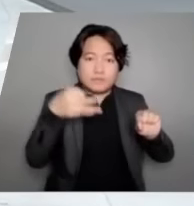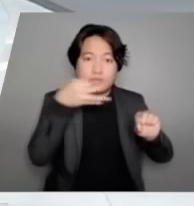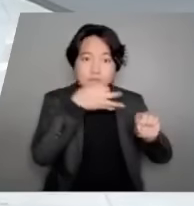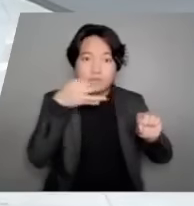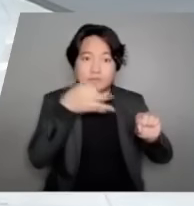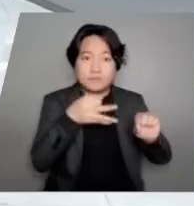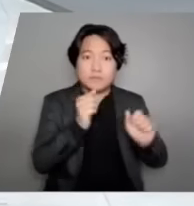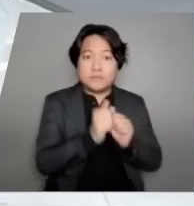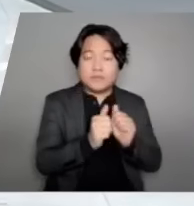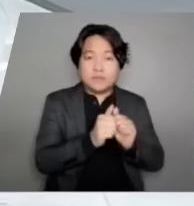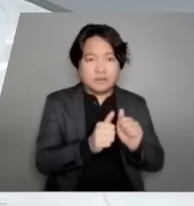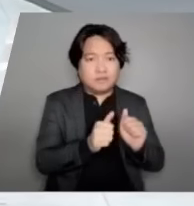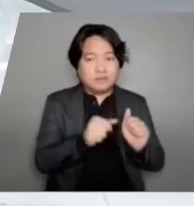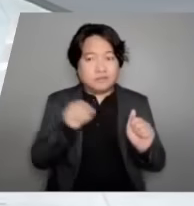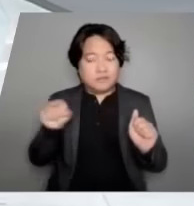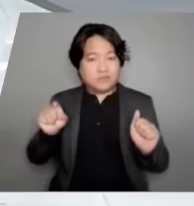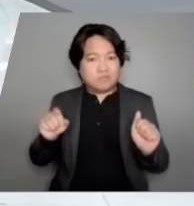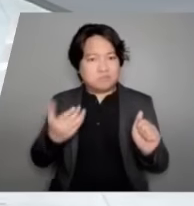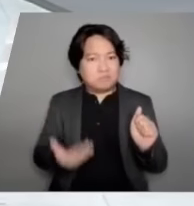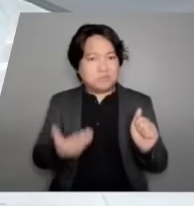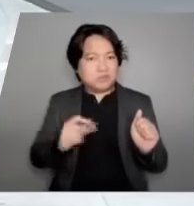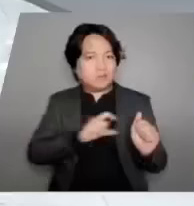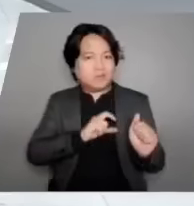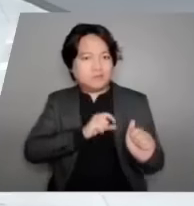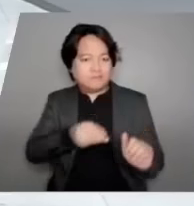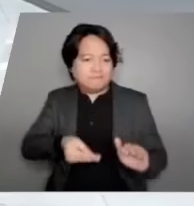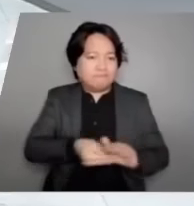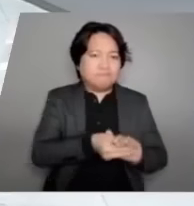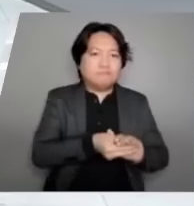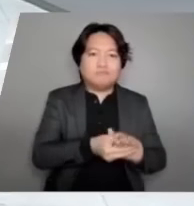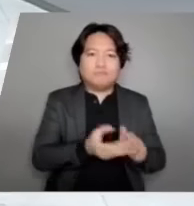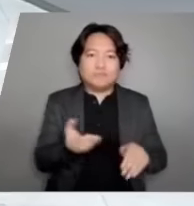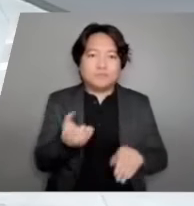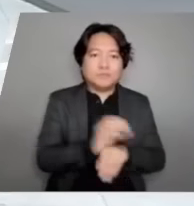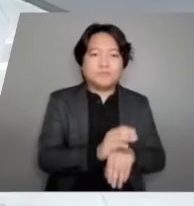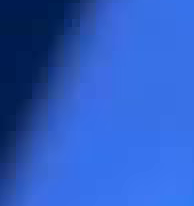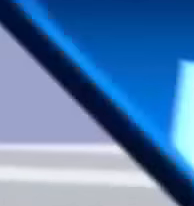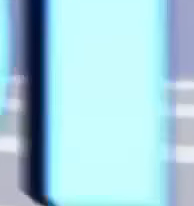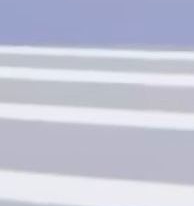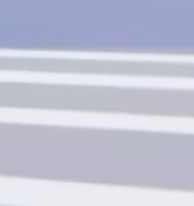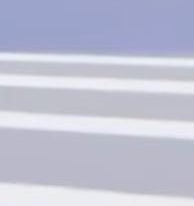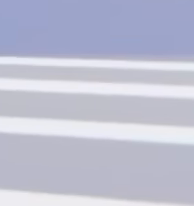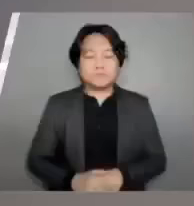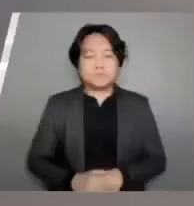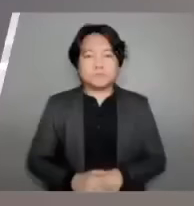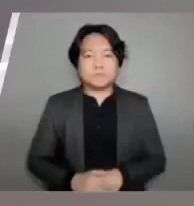mga pulis. Saksi, si Kim Salinas ng GMA Regional TV.